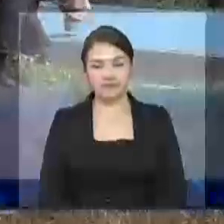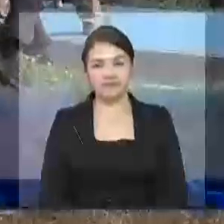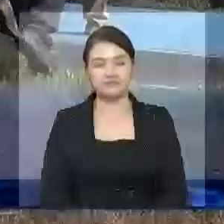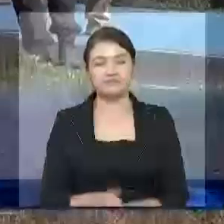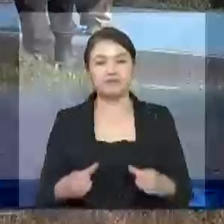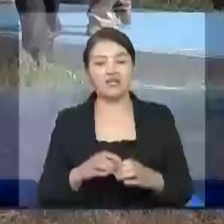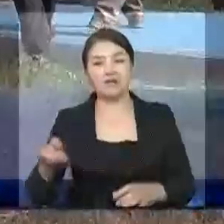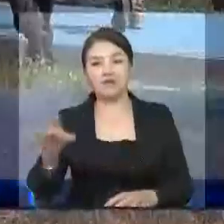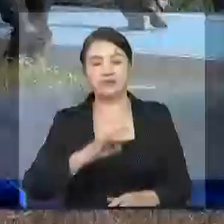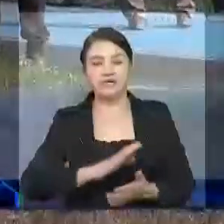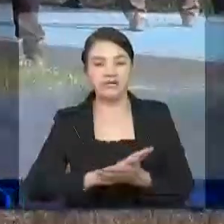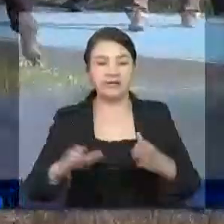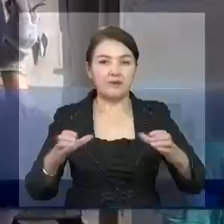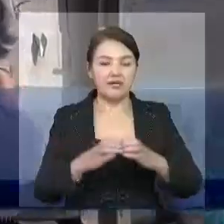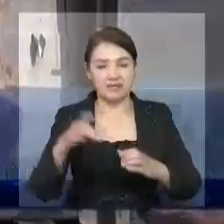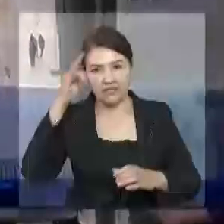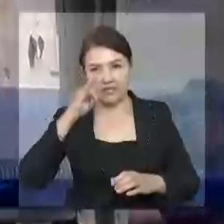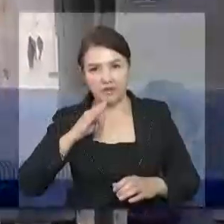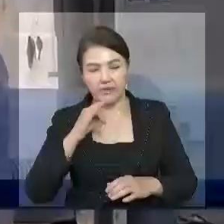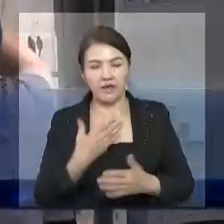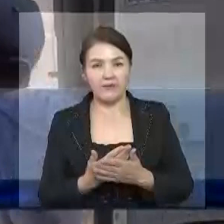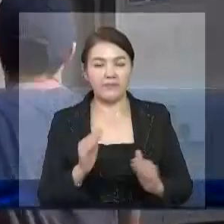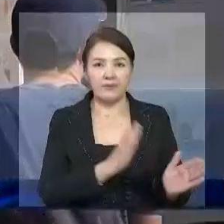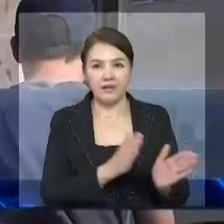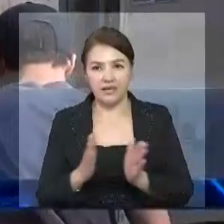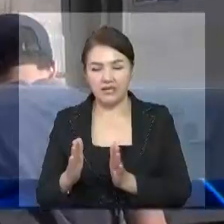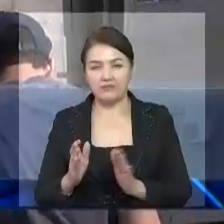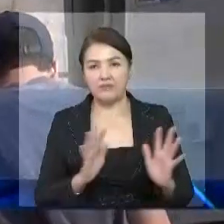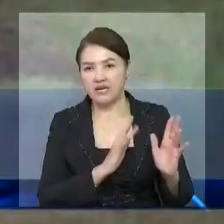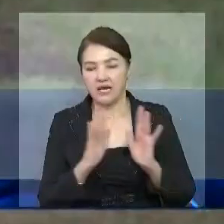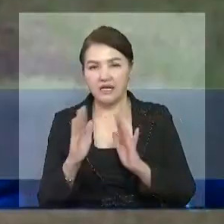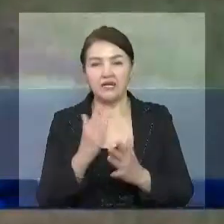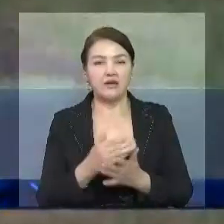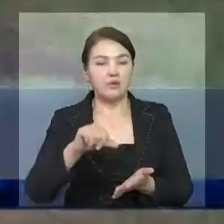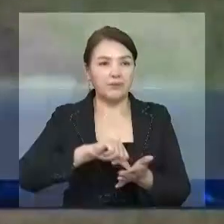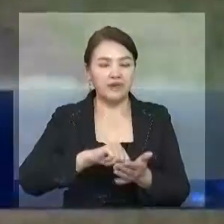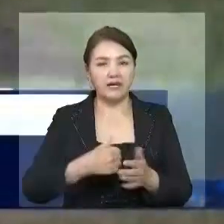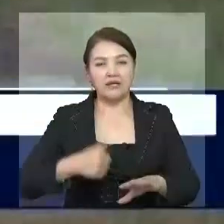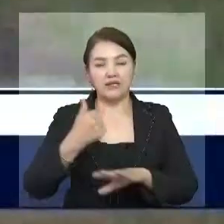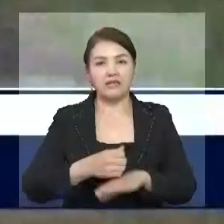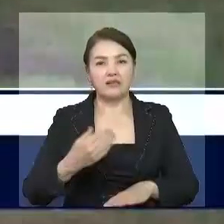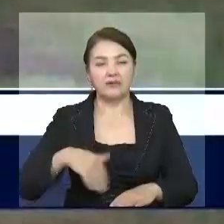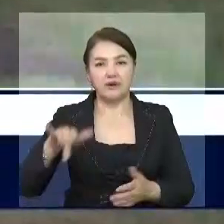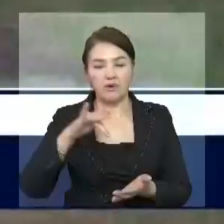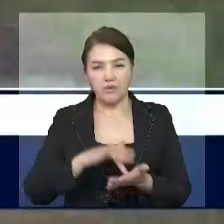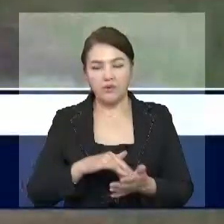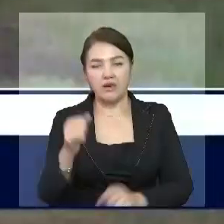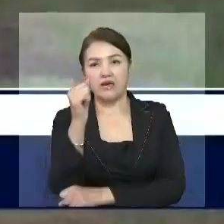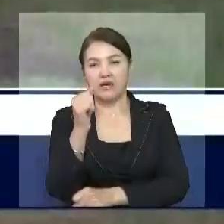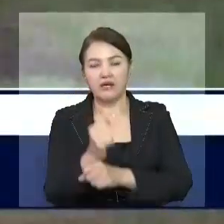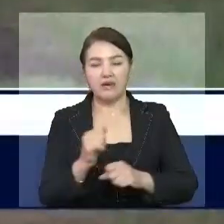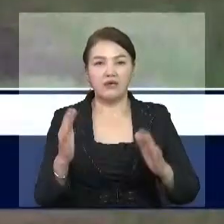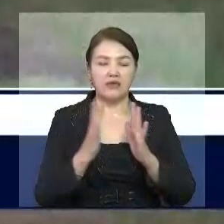В рамках республиканской акции «Таза Казахстан» приводим в порядок триатлон-парк. Принимает участие глава города, а также сотрудники